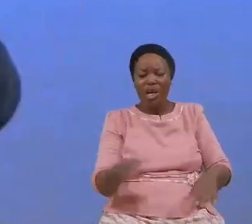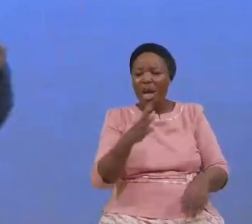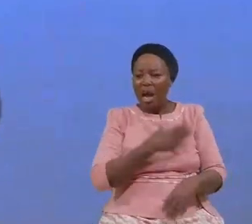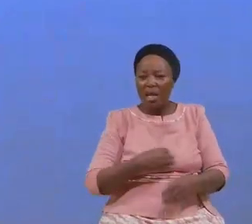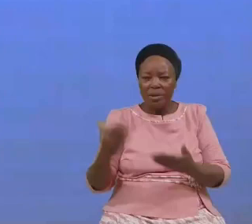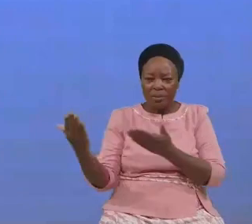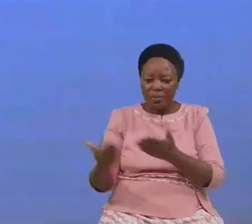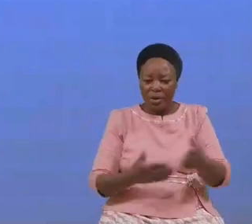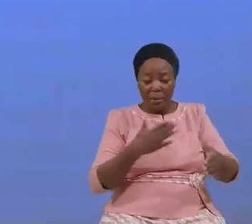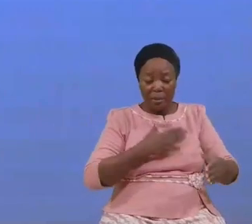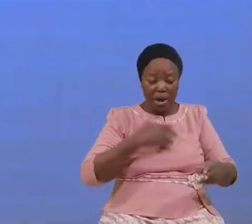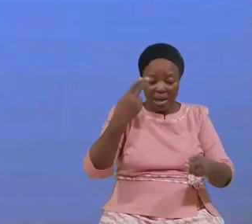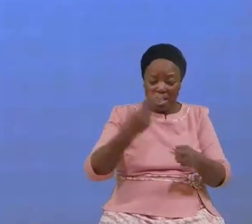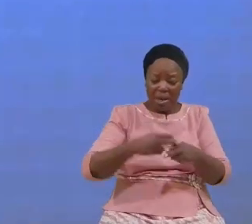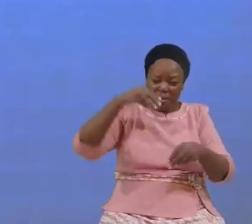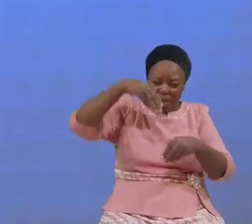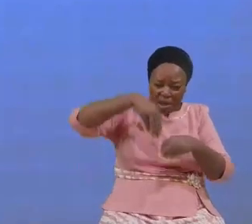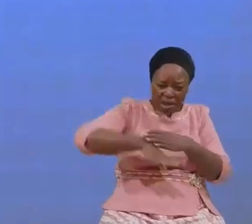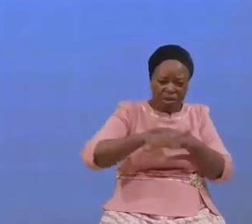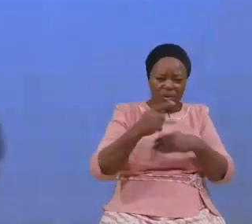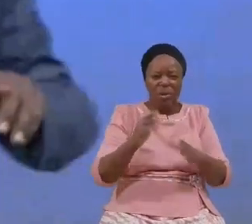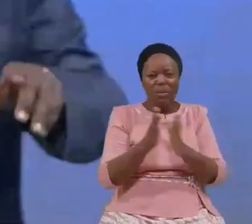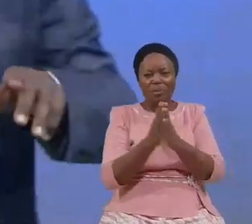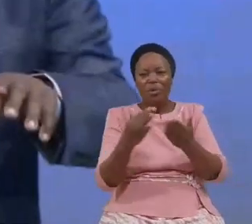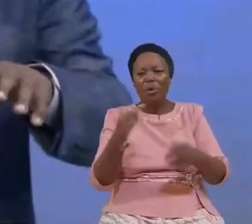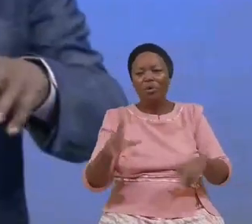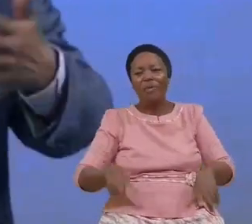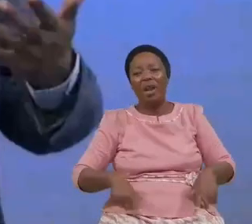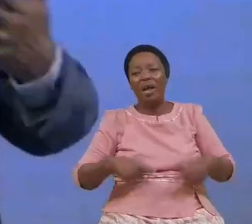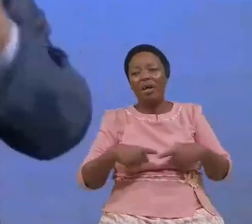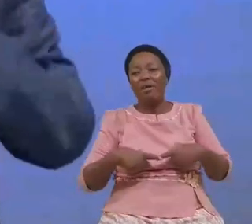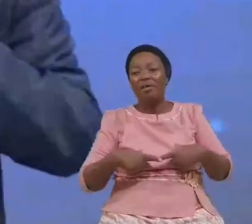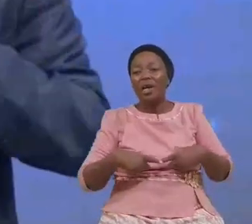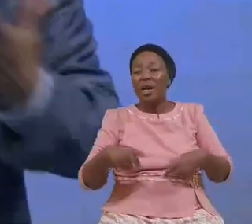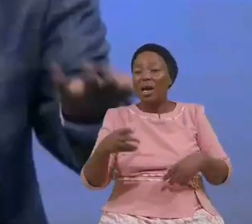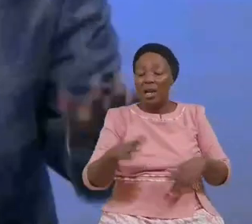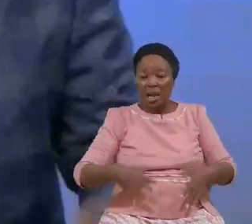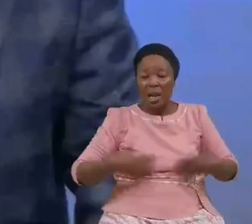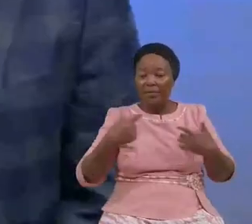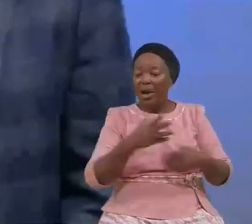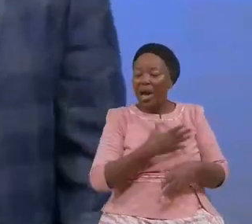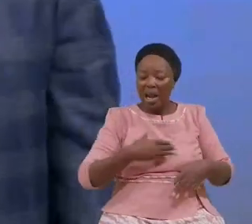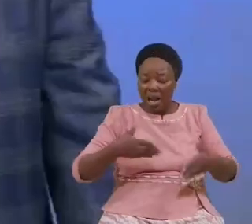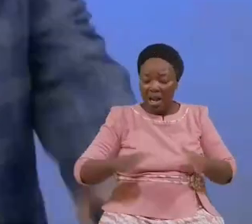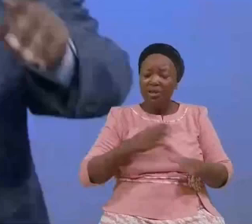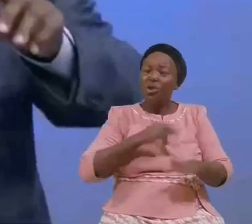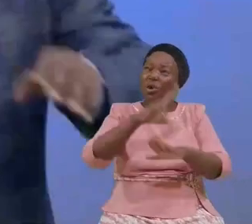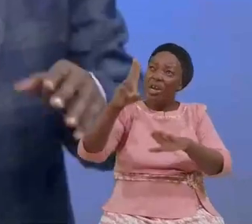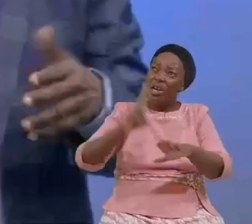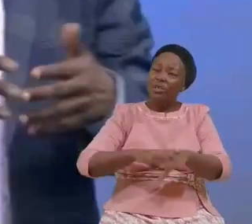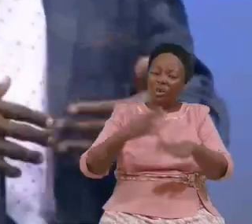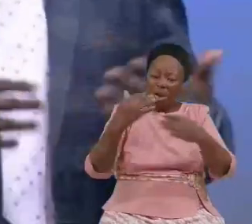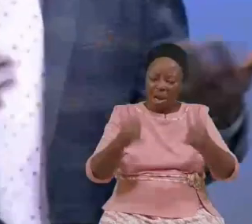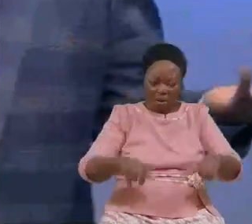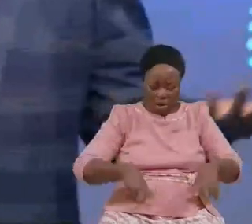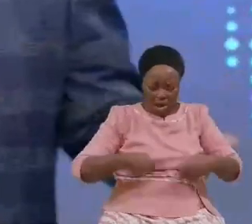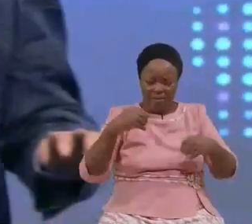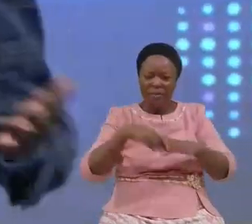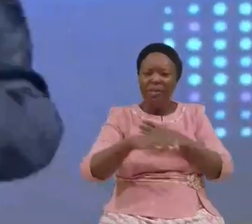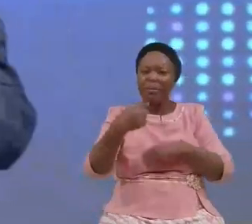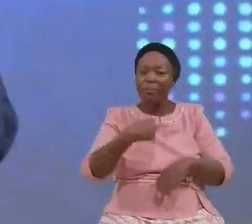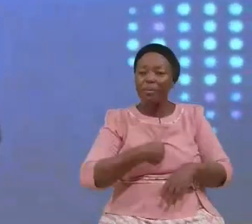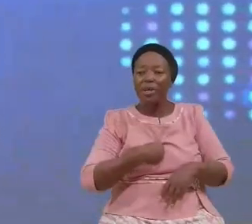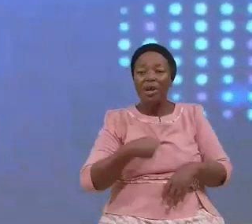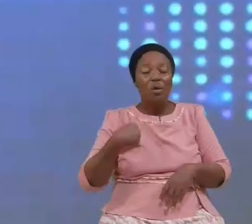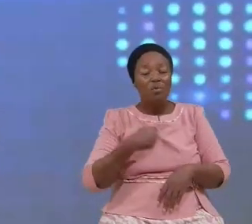mon nom dans le livre de vie alors et que ta nature habite en moi